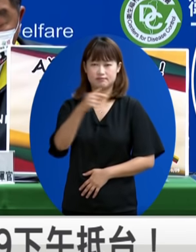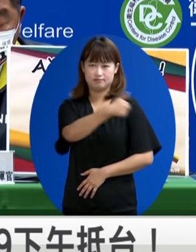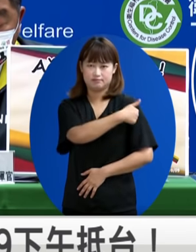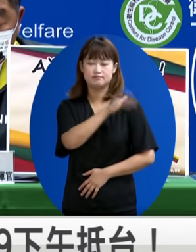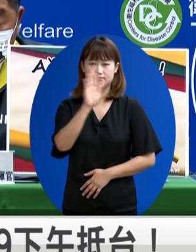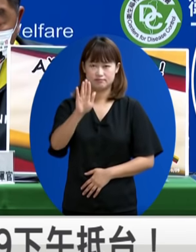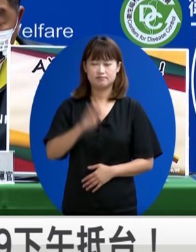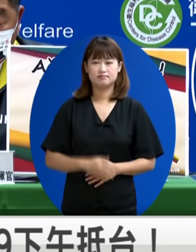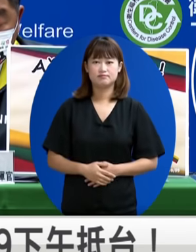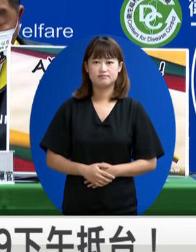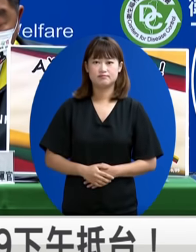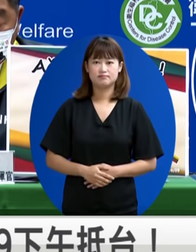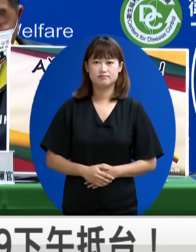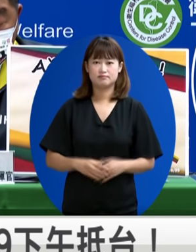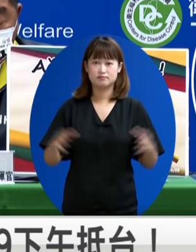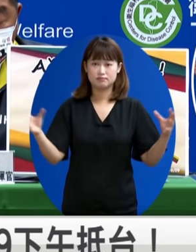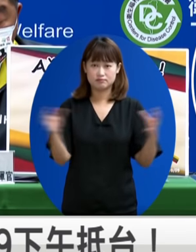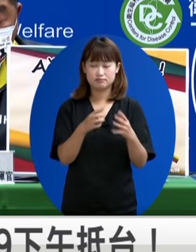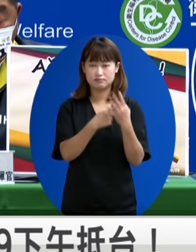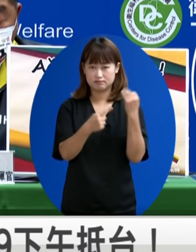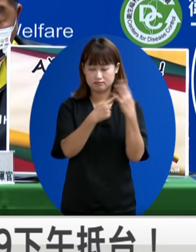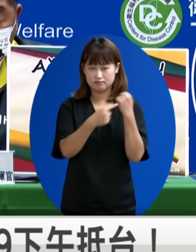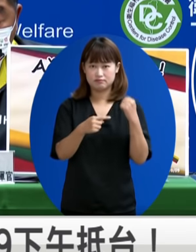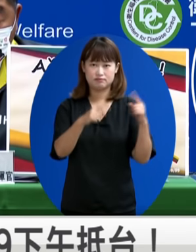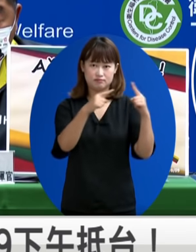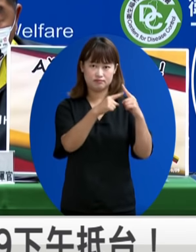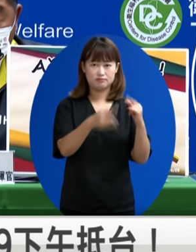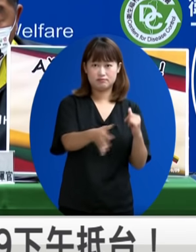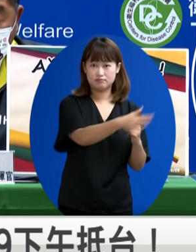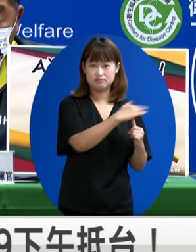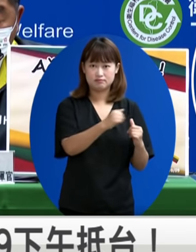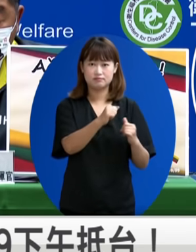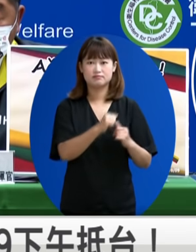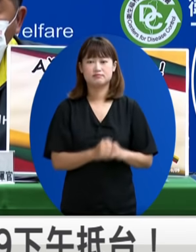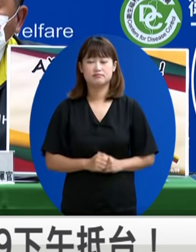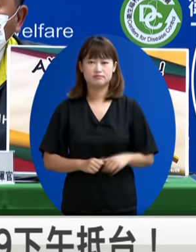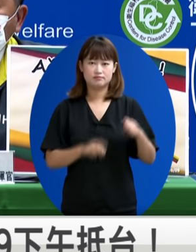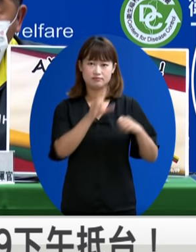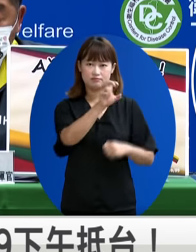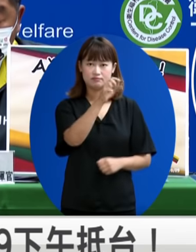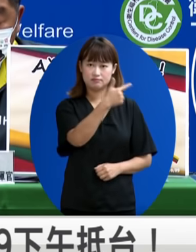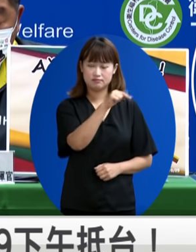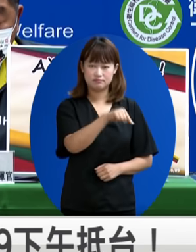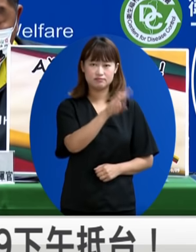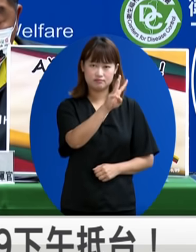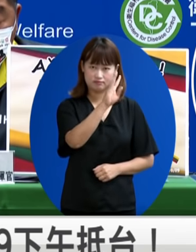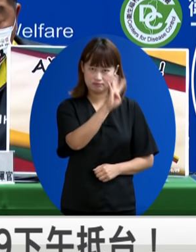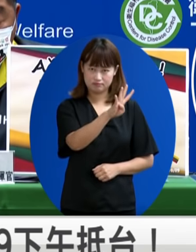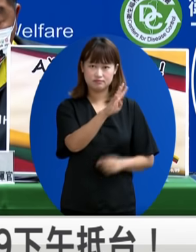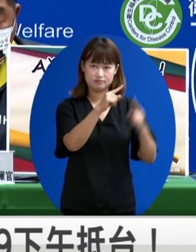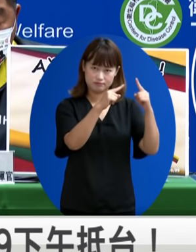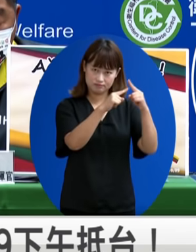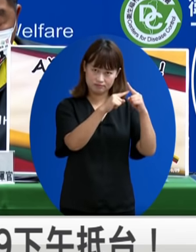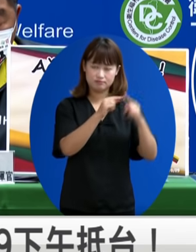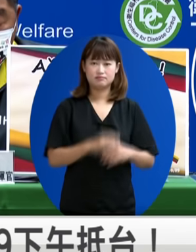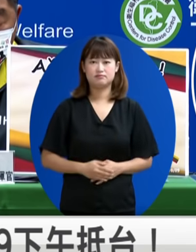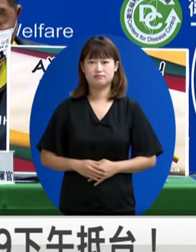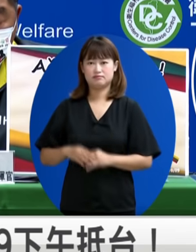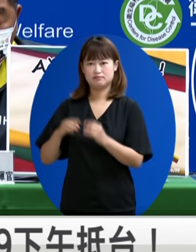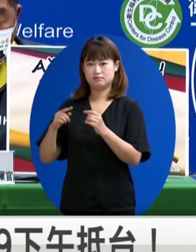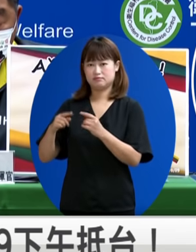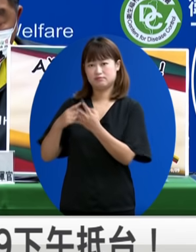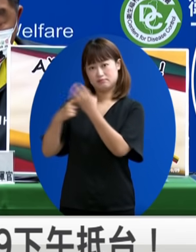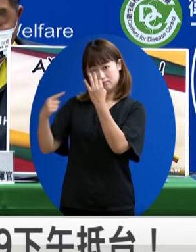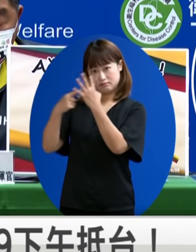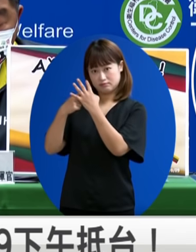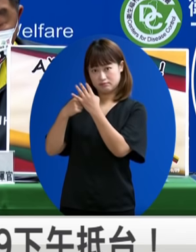32万剂，那总共的现在的剂次人口比是达到 76.34%。好，那人口涵盖